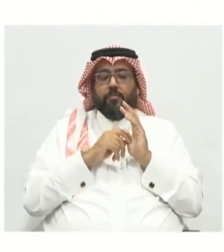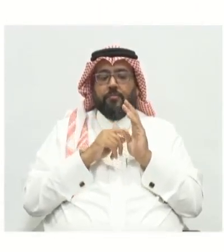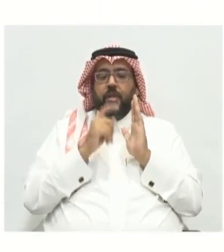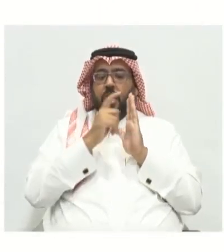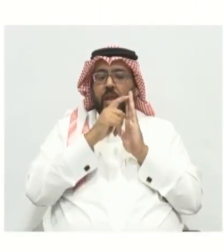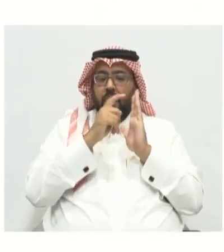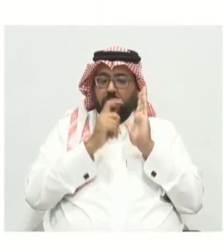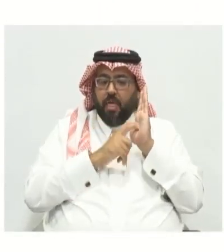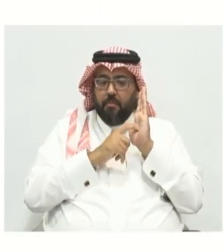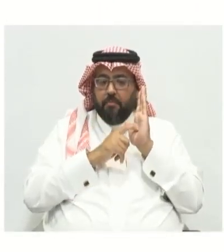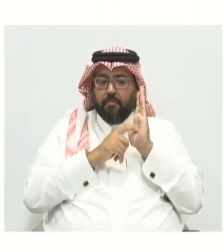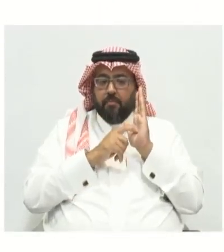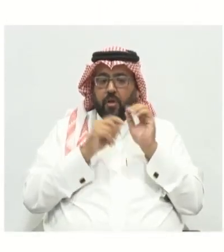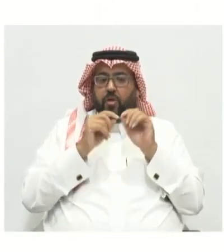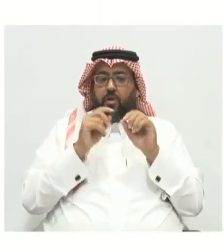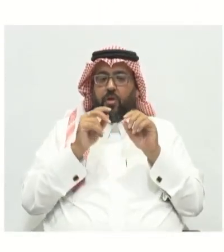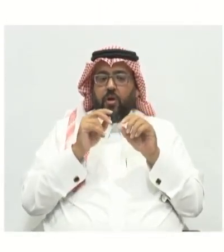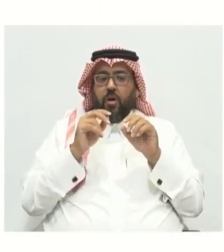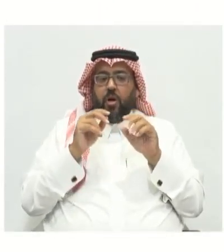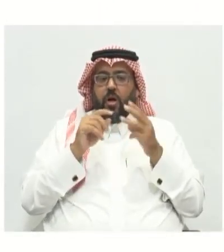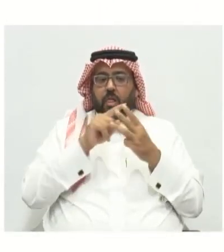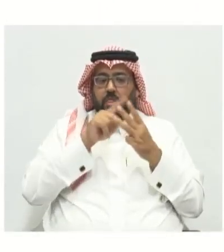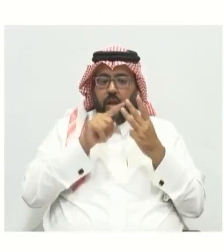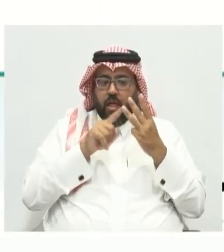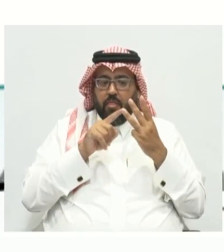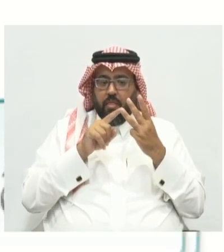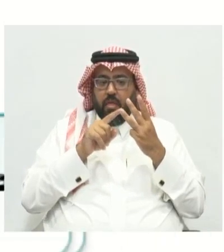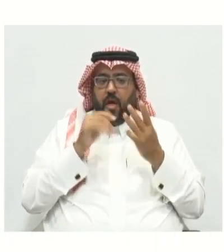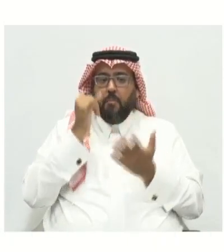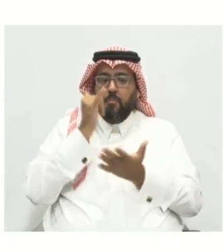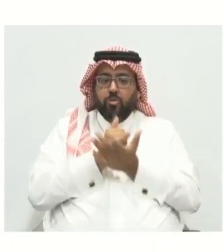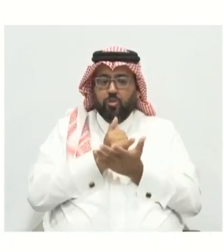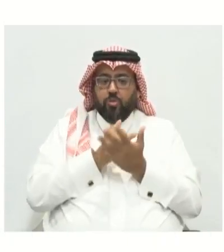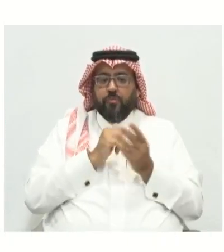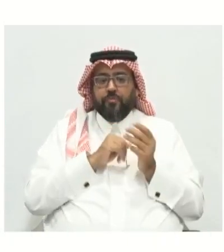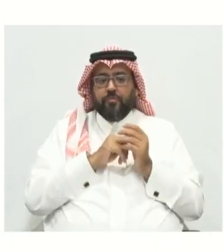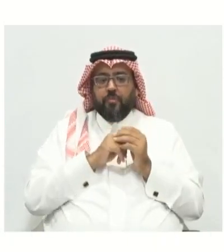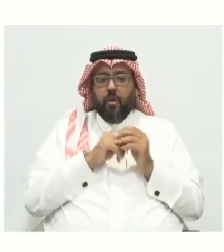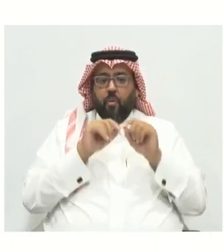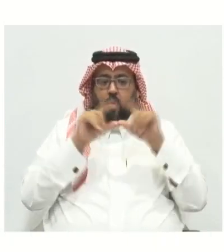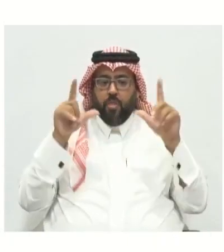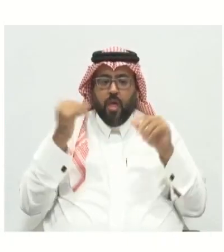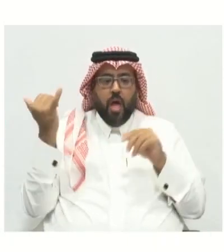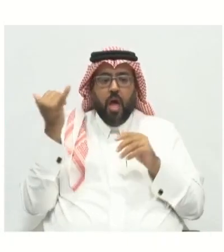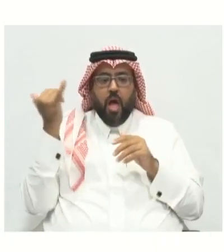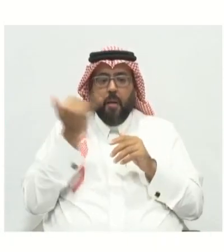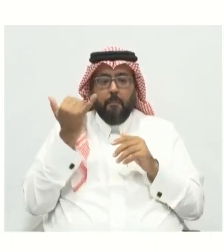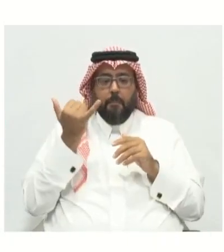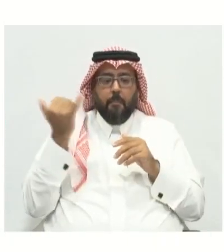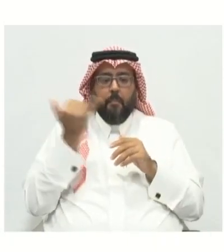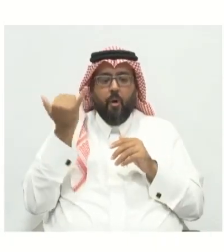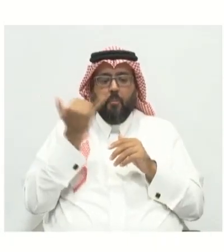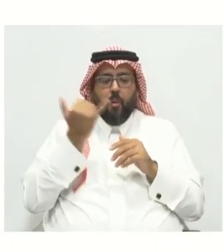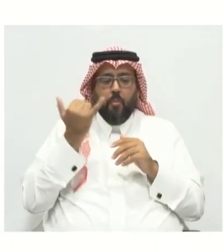وايضا توضح دور السلطات الثلاث في المملكه العربيه السعوديه وكذلك توضح اهم النظم